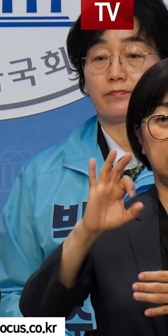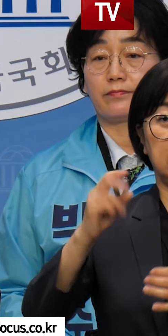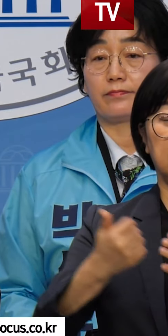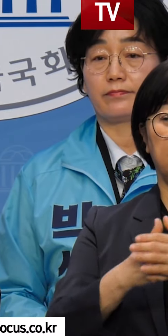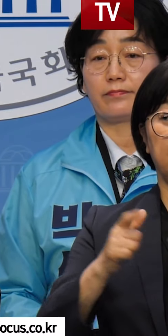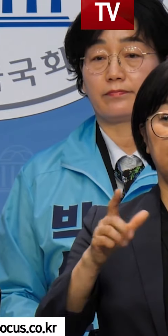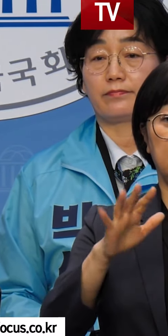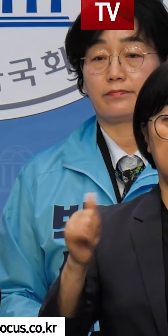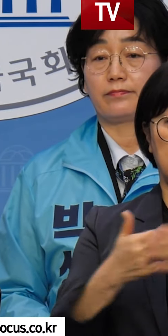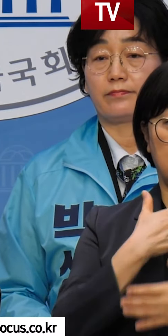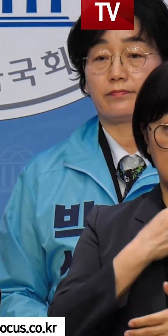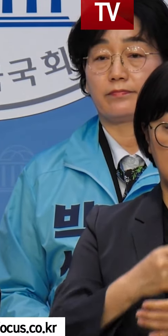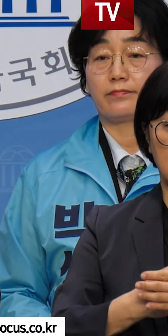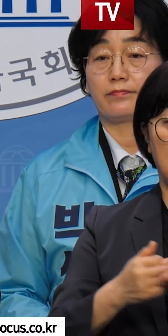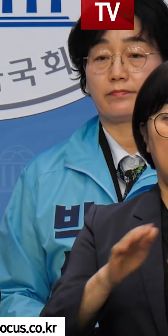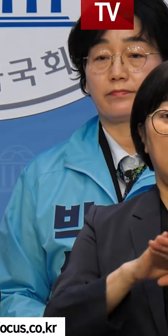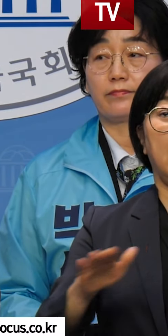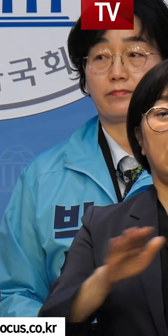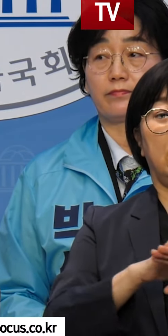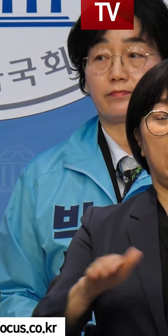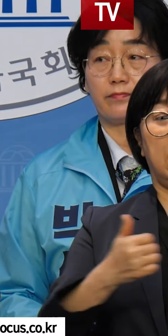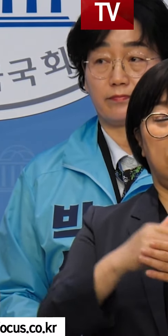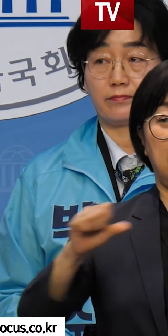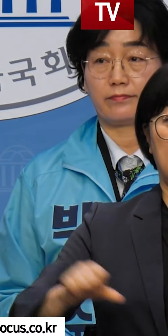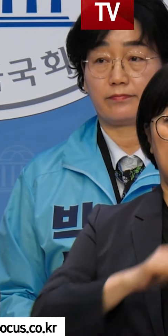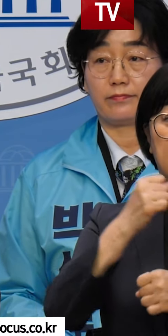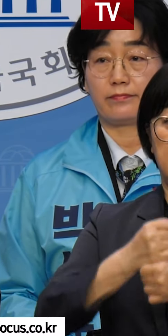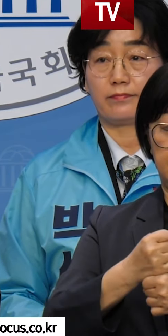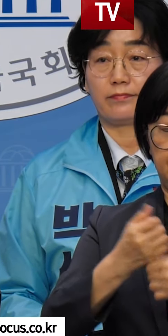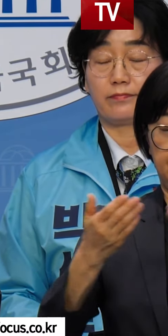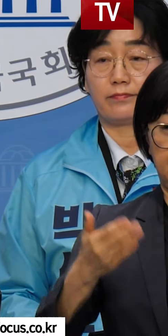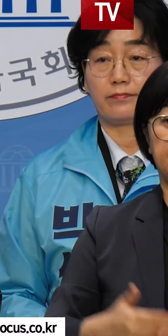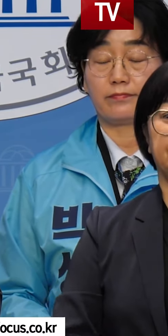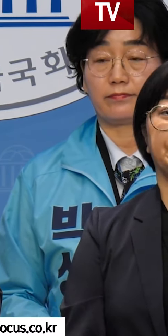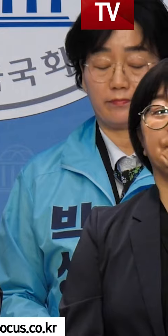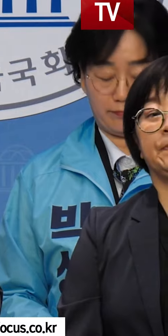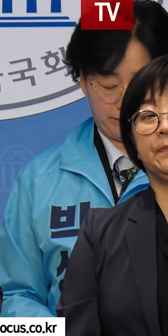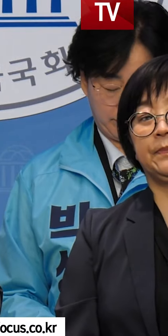요구하는 현안들을 해결해 나가는 환경을 만들어 나간다.